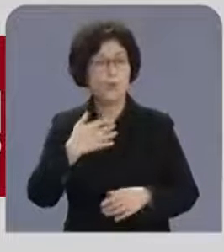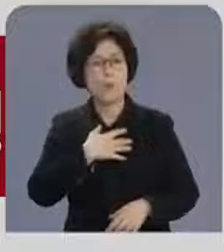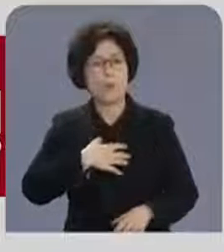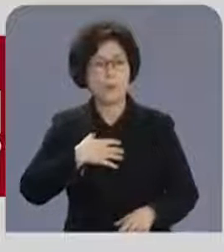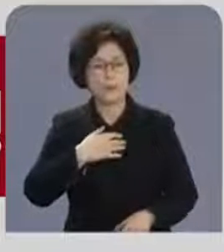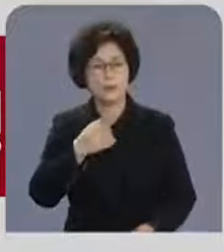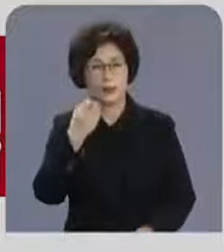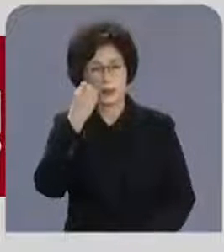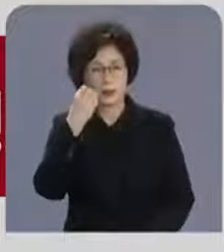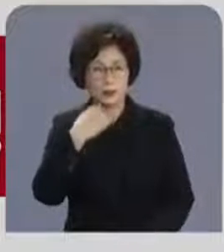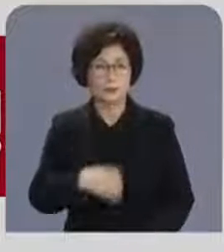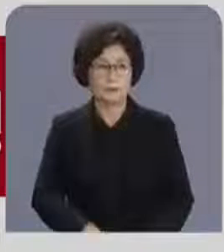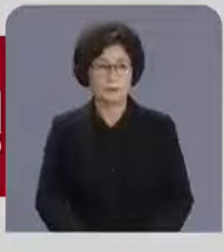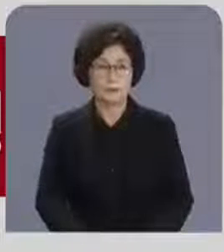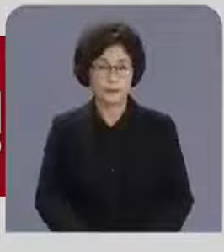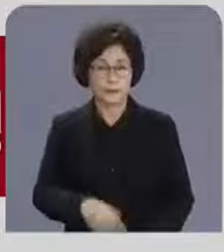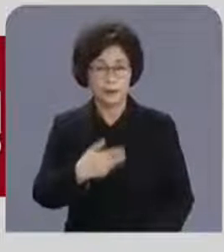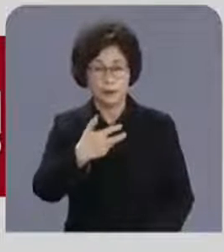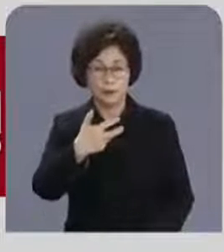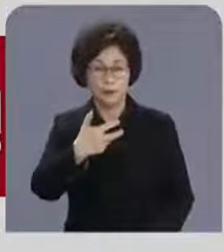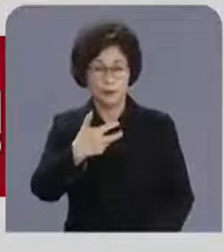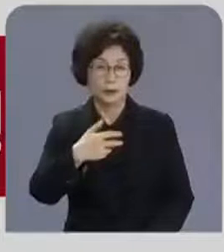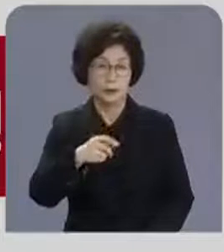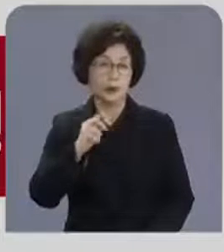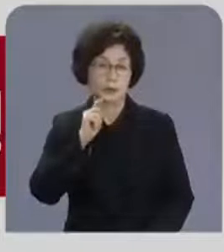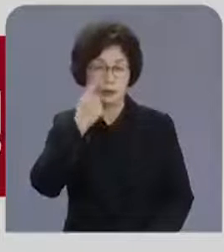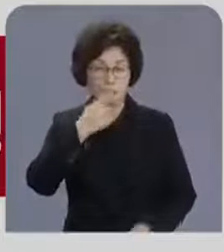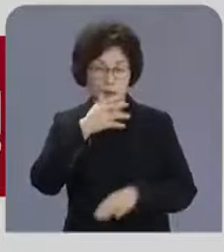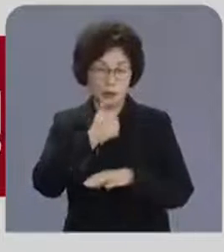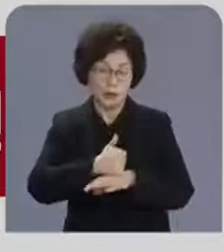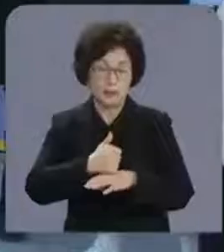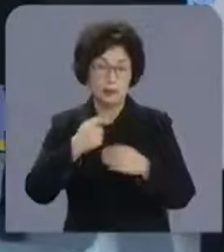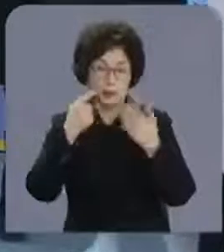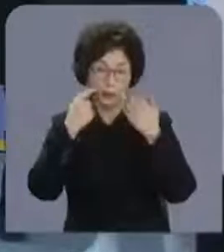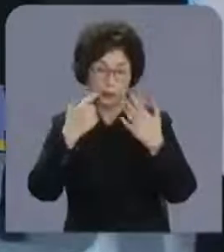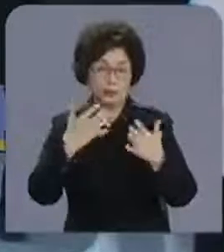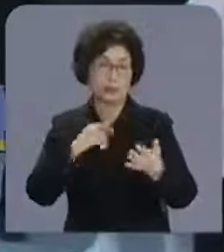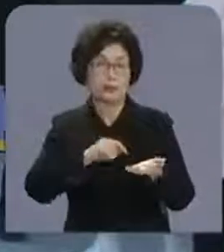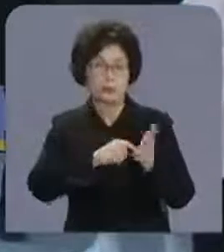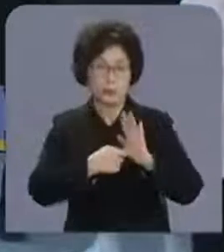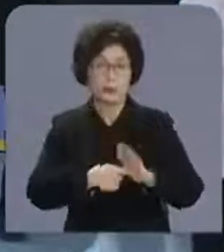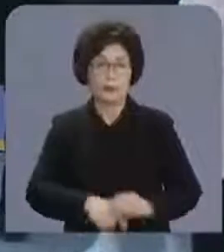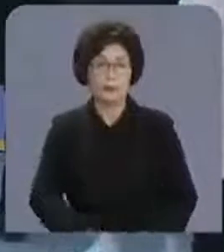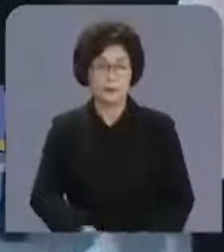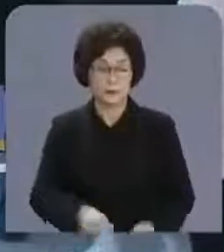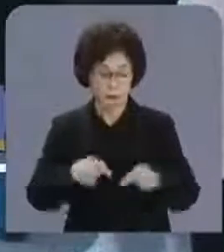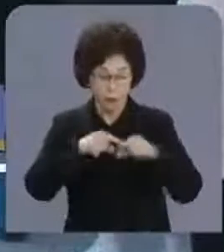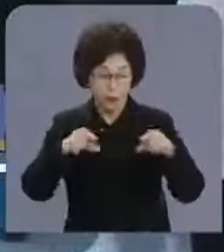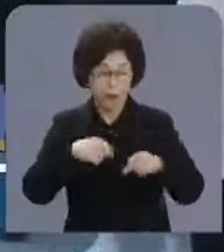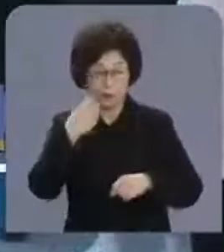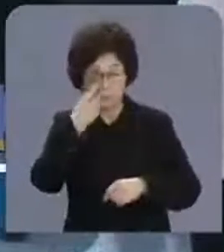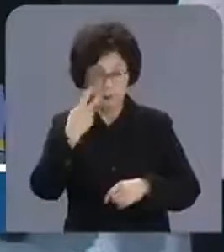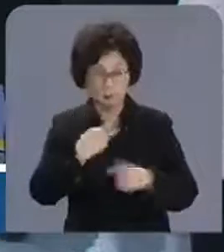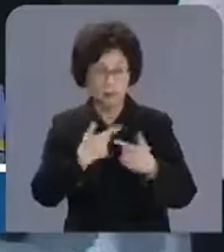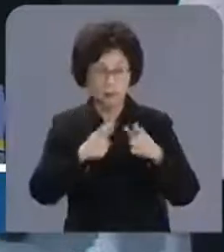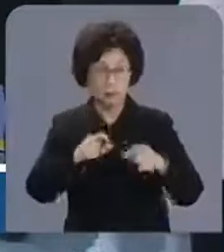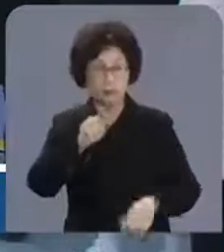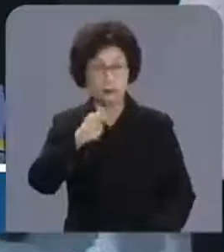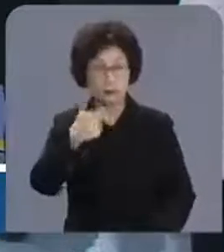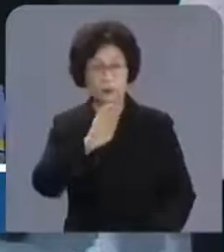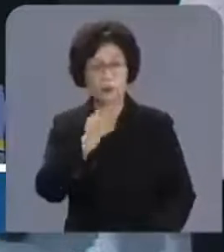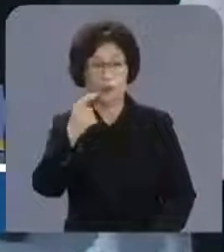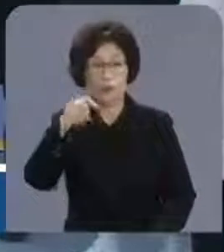중 81%가 PCR 검사에서 최종 확진됐습니다. 이런 신속 항원 검사는 부산 16개